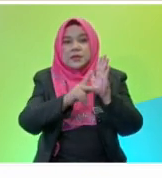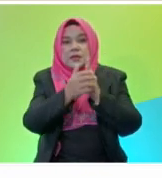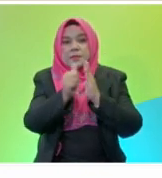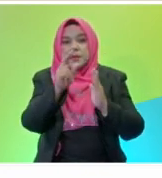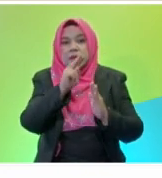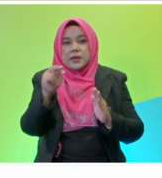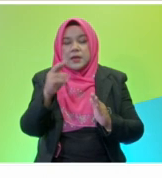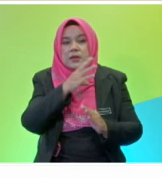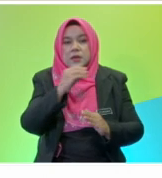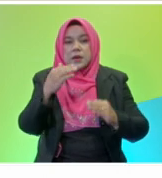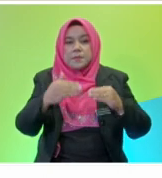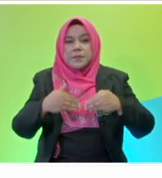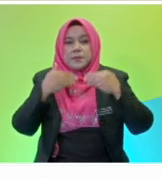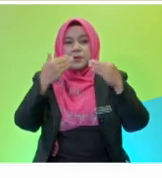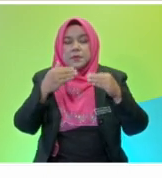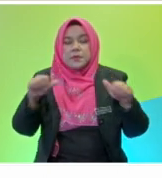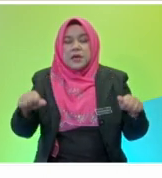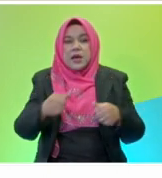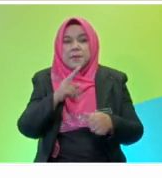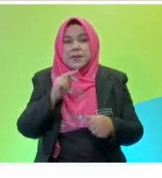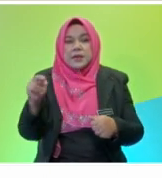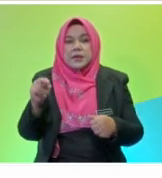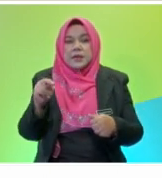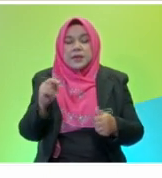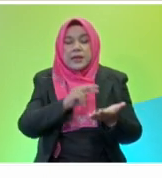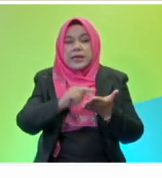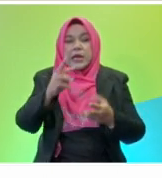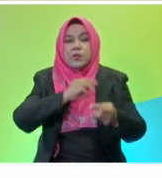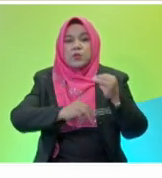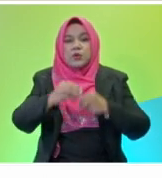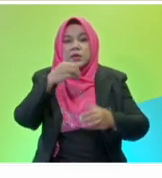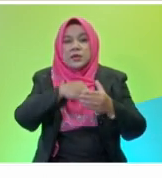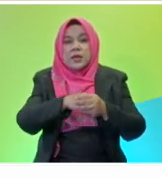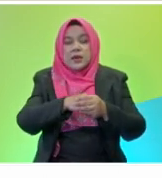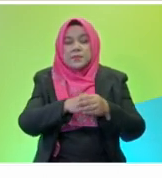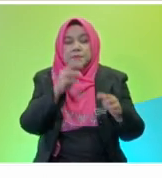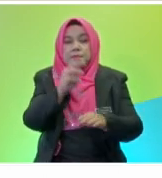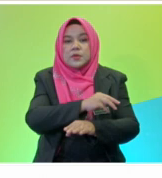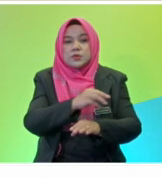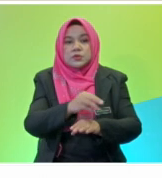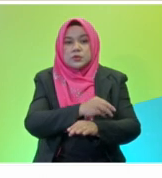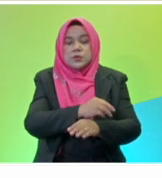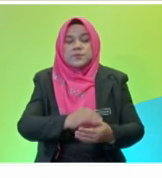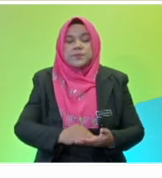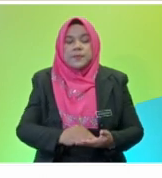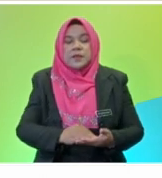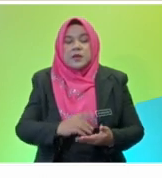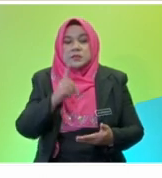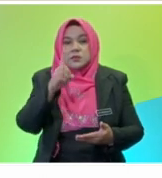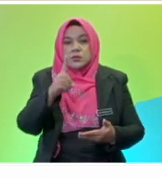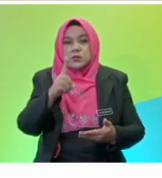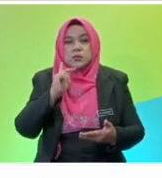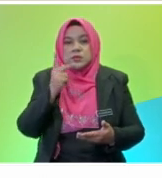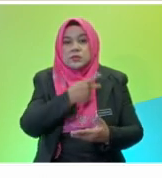adalah membina mengamalkan nilai murni dalam activity music eee dua-dua Ini satu mungkin kita dapat lihat ya